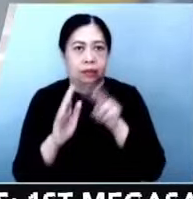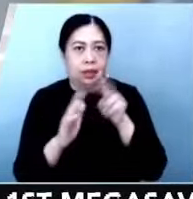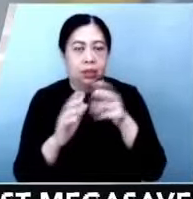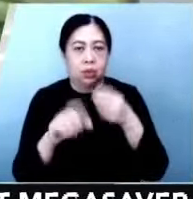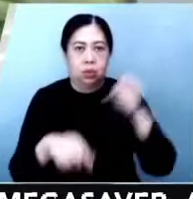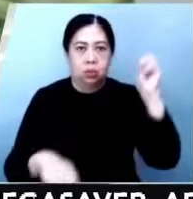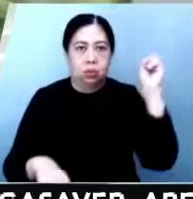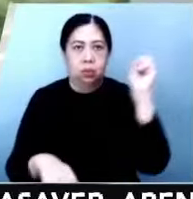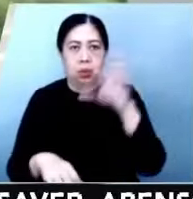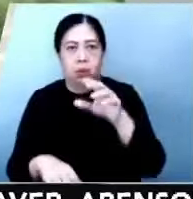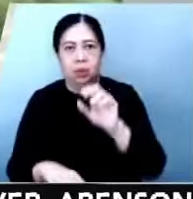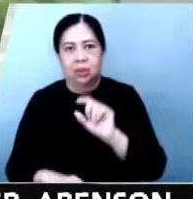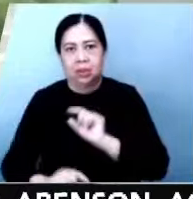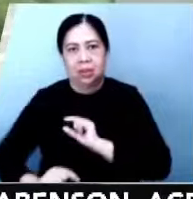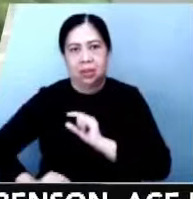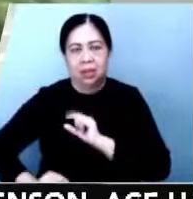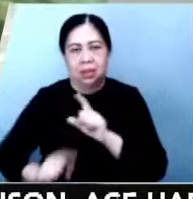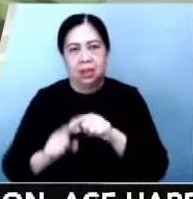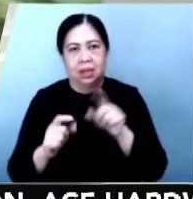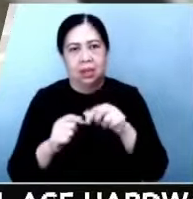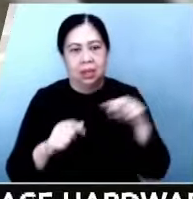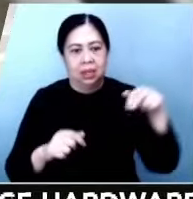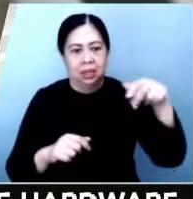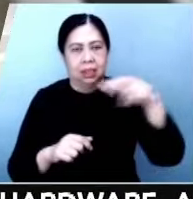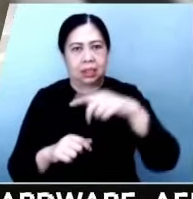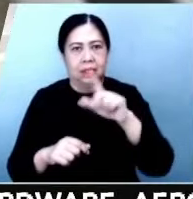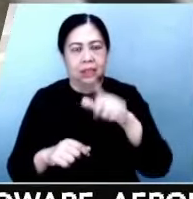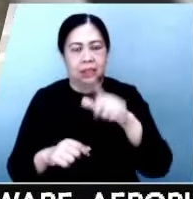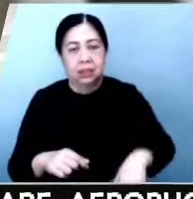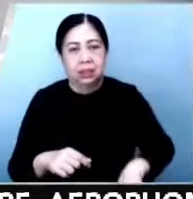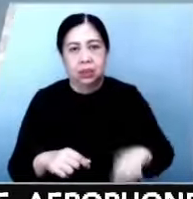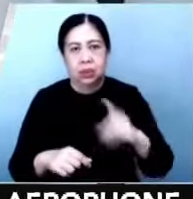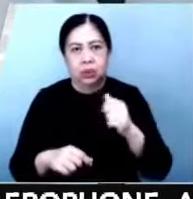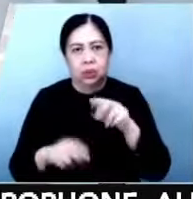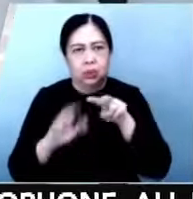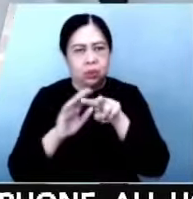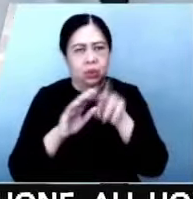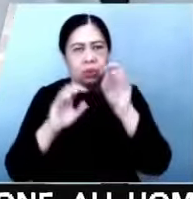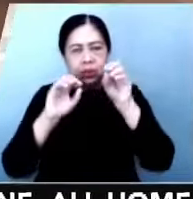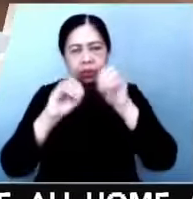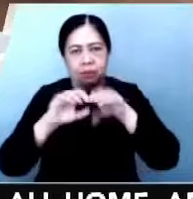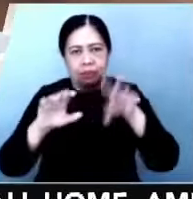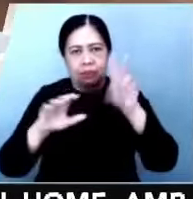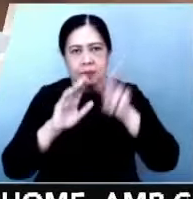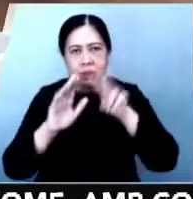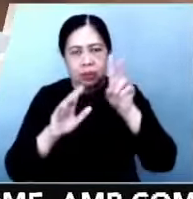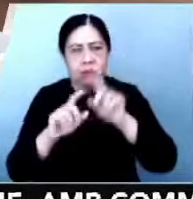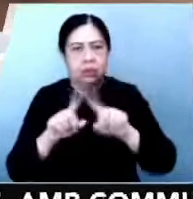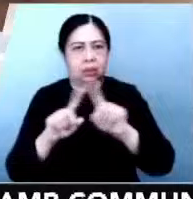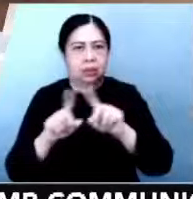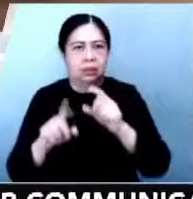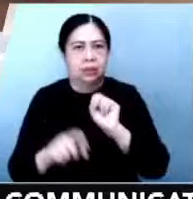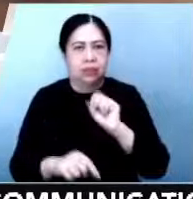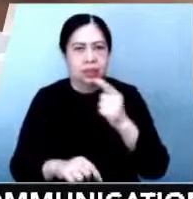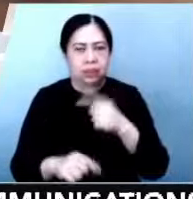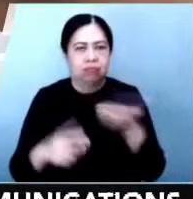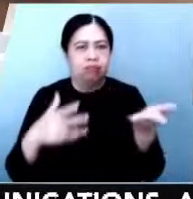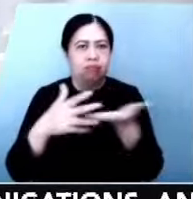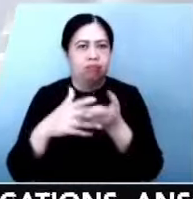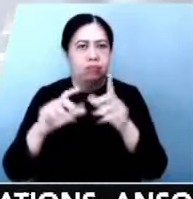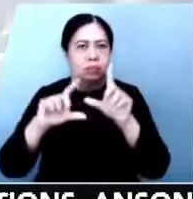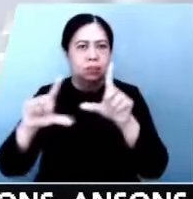isang gwardya mula sa footbridge ang isang tuta. Ang mga viral video ng yan, kinasangkutan ng mga gwardya na sinampahan na ng